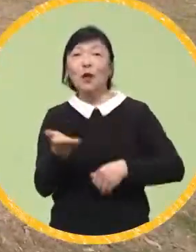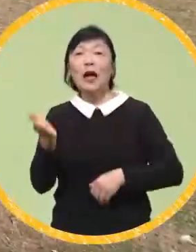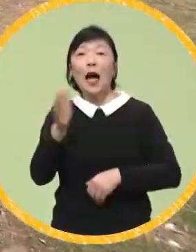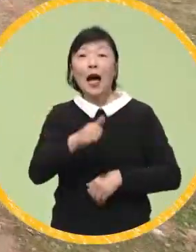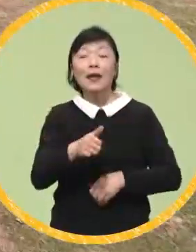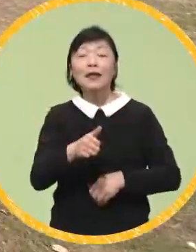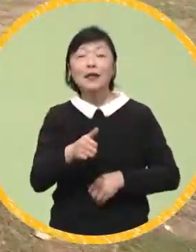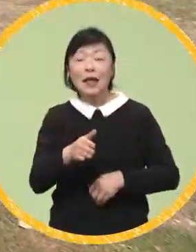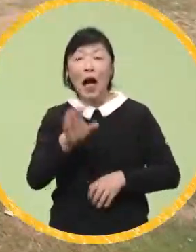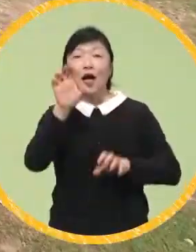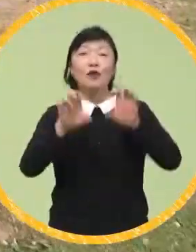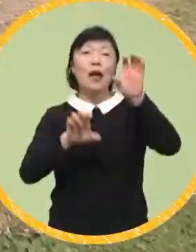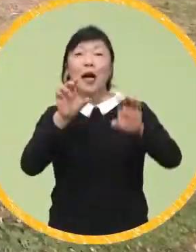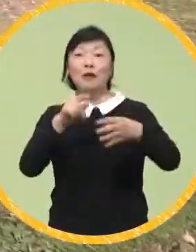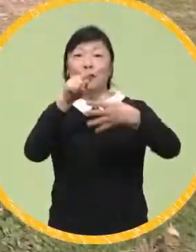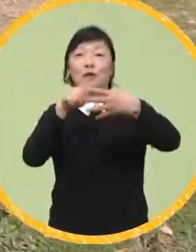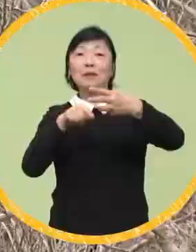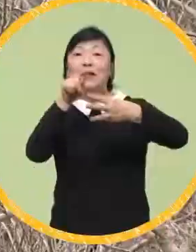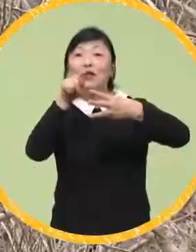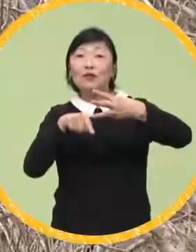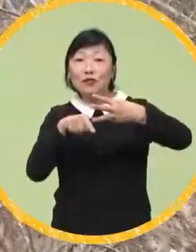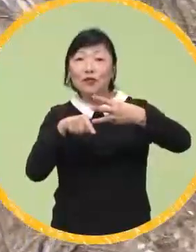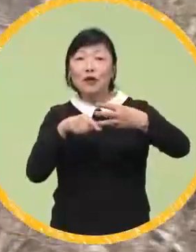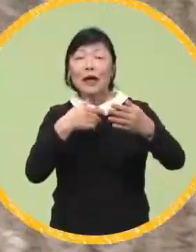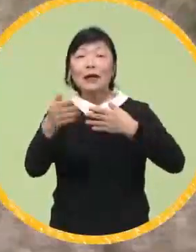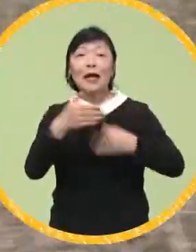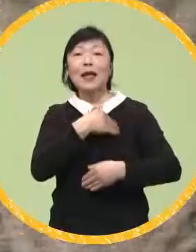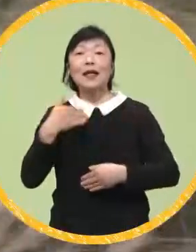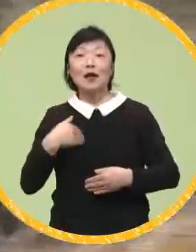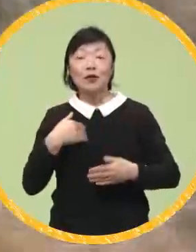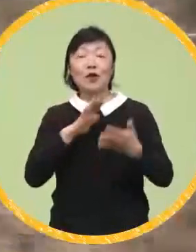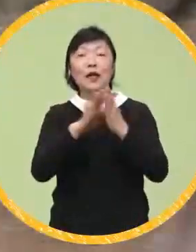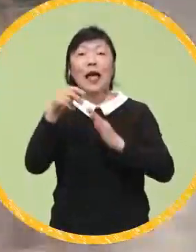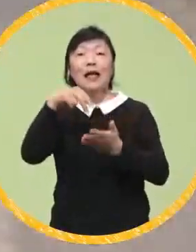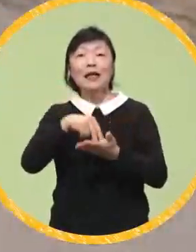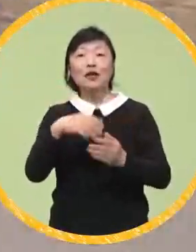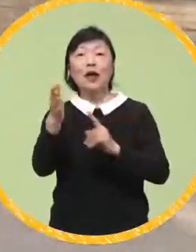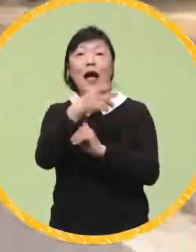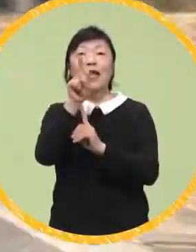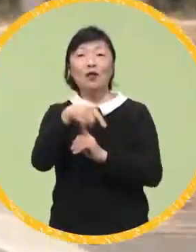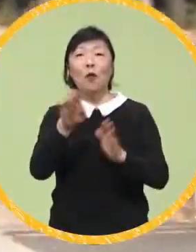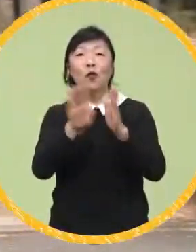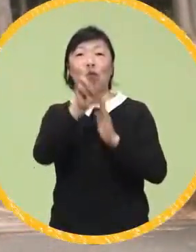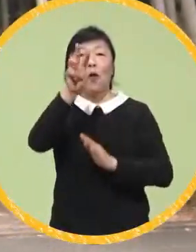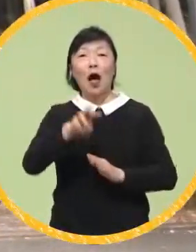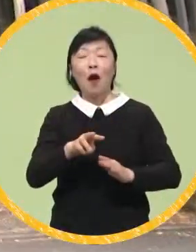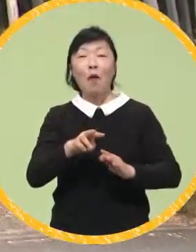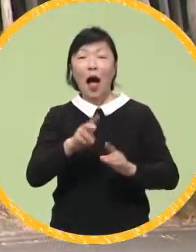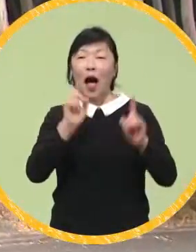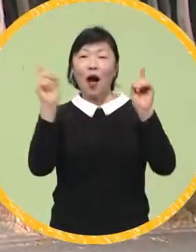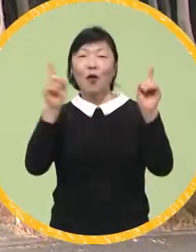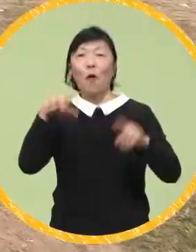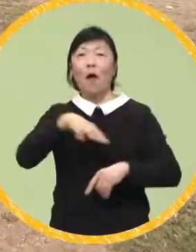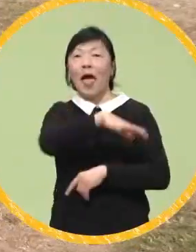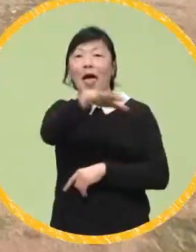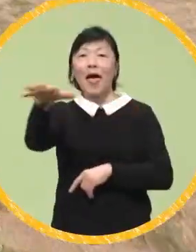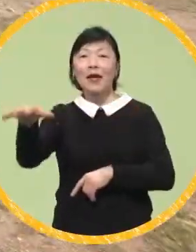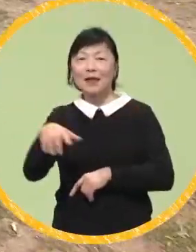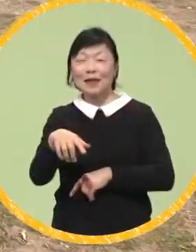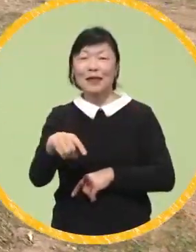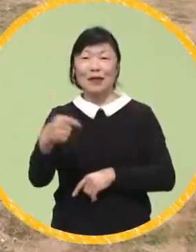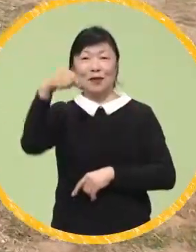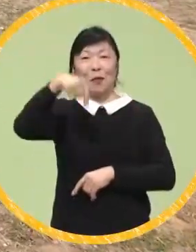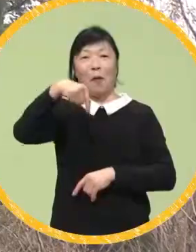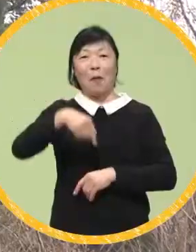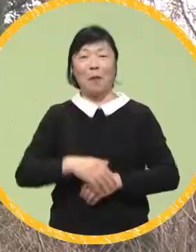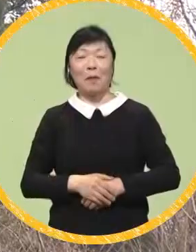クライミングが体験できるということで県立秦野戸川公園に行ってきました3つですよ荒れた海そびえ立っているの